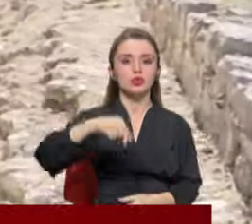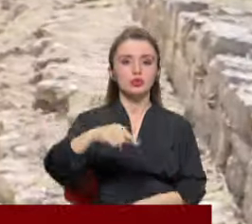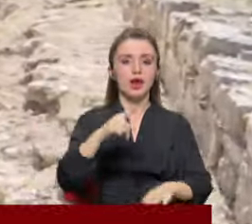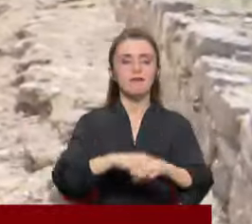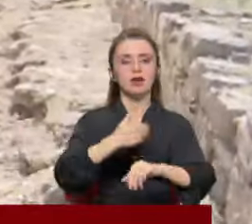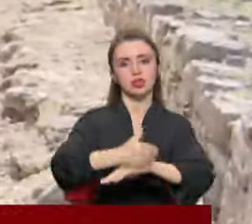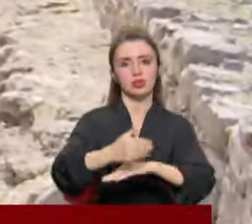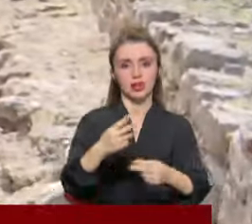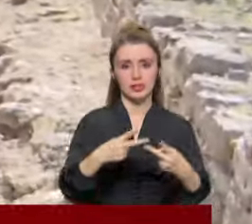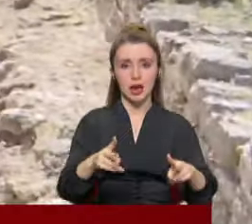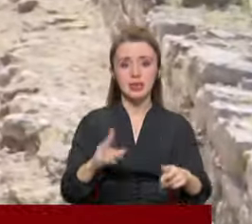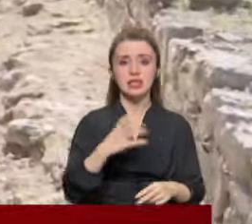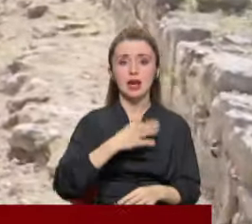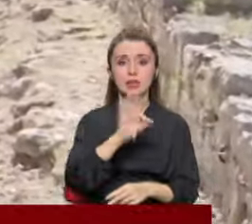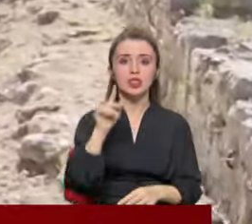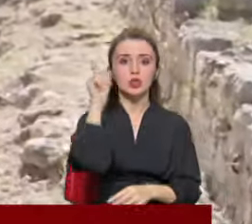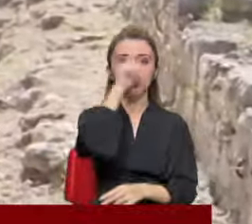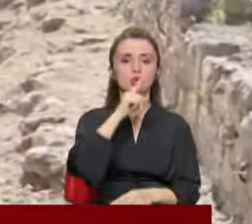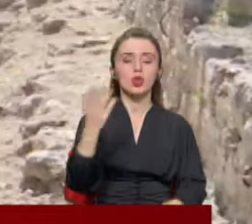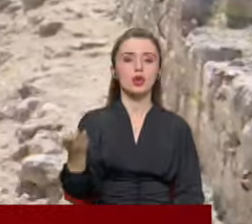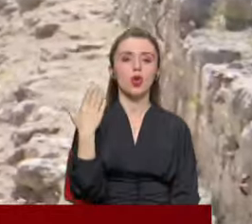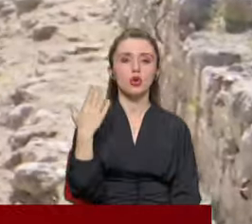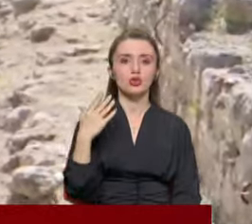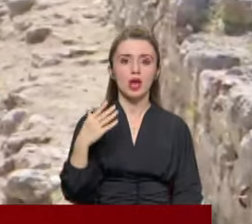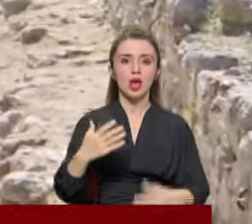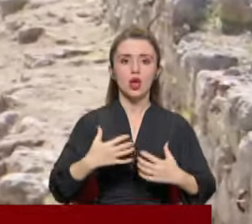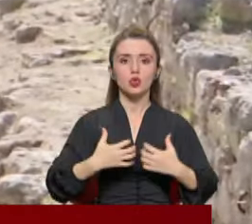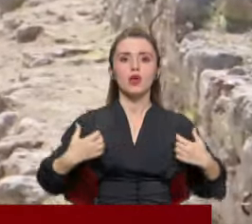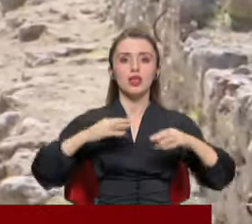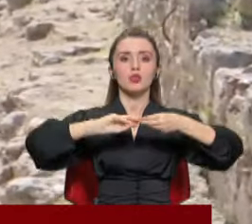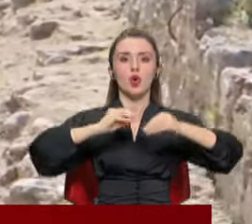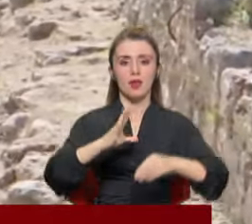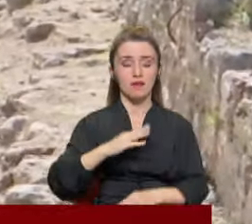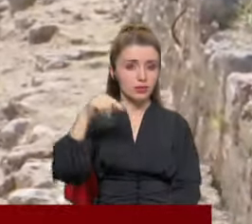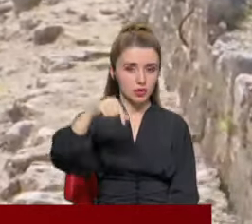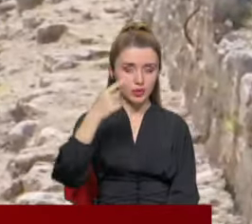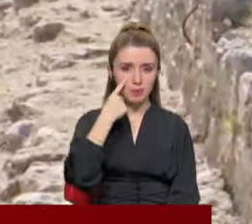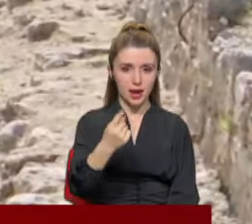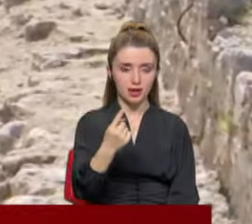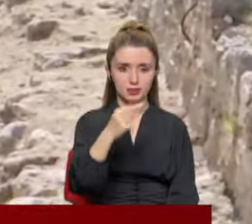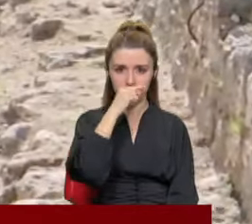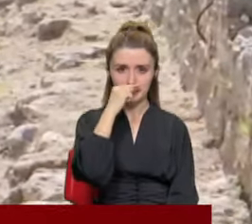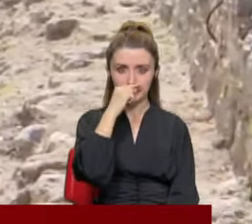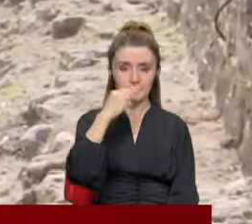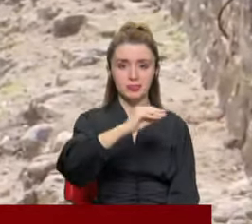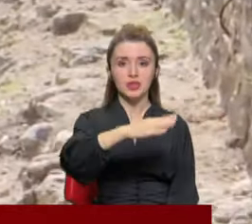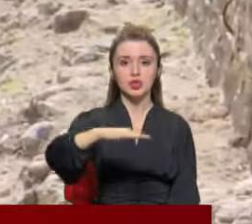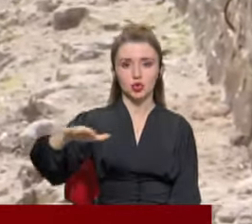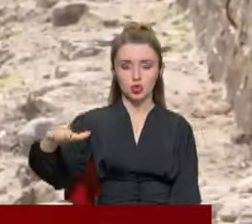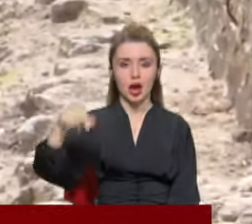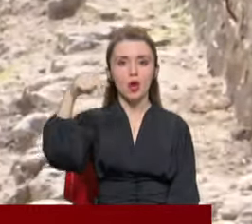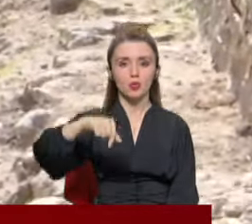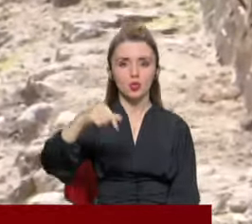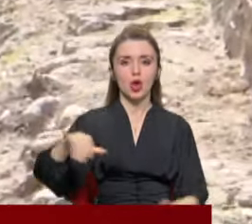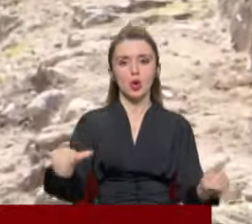vakit geçirilebilecek. Sahipsizliği nedeniyle daha önce güvenlik sorunu da oluşturuyordu. Ama şu an görüldüğü üzere çocuklar da